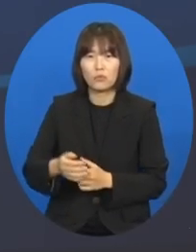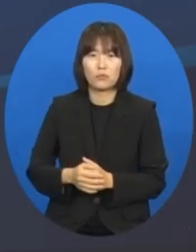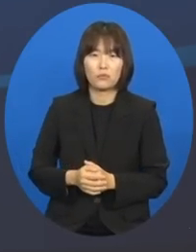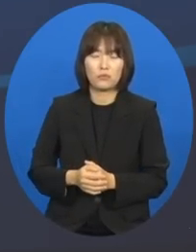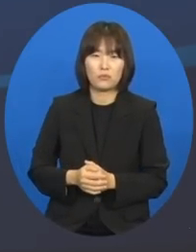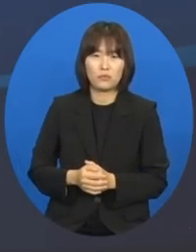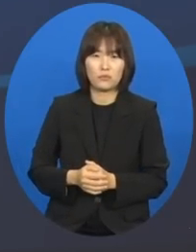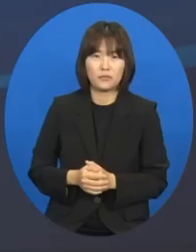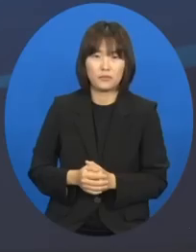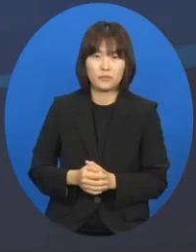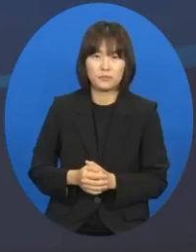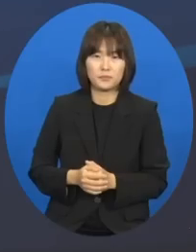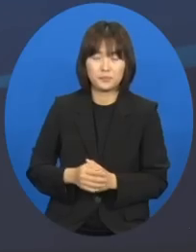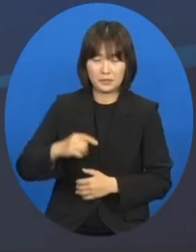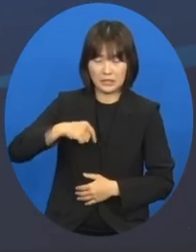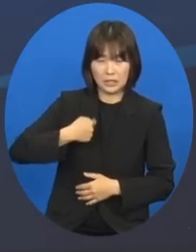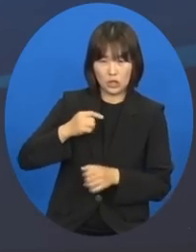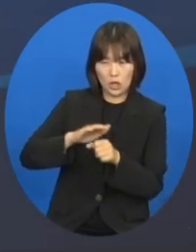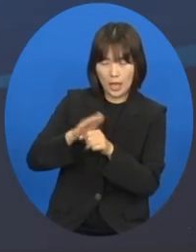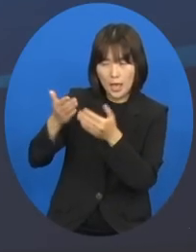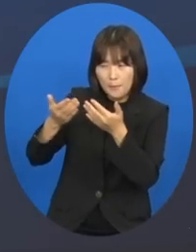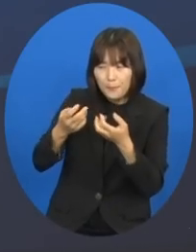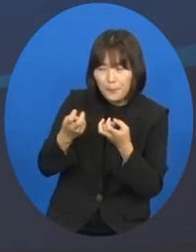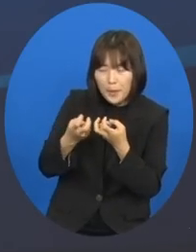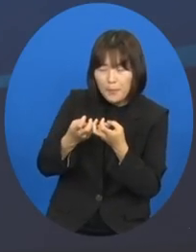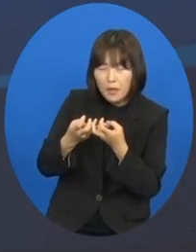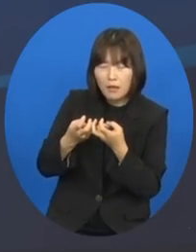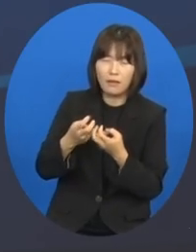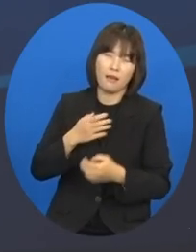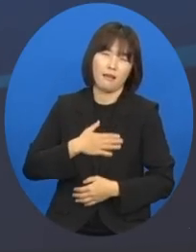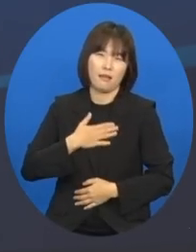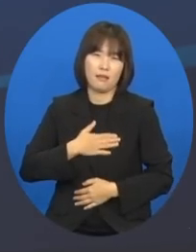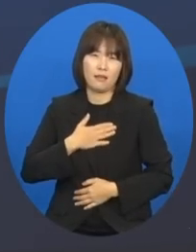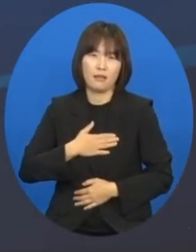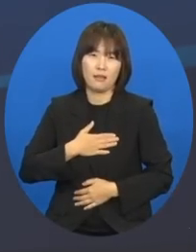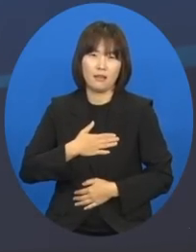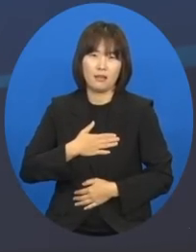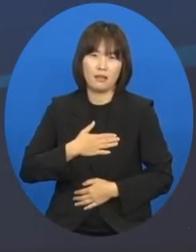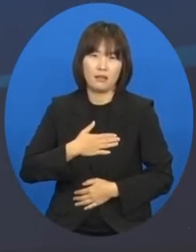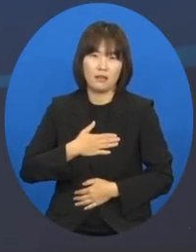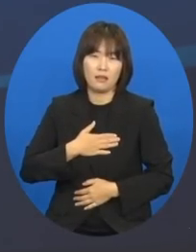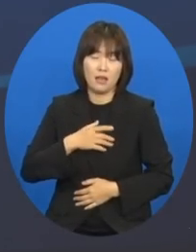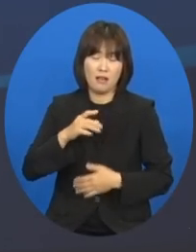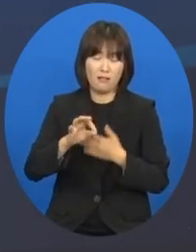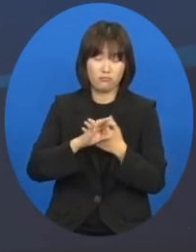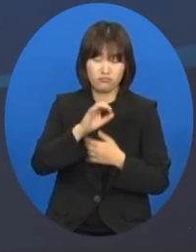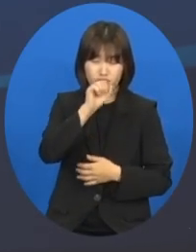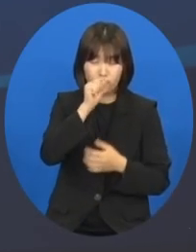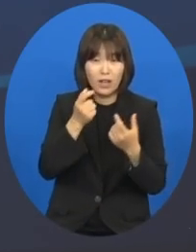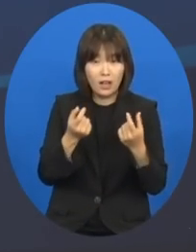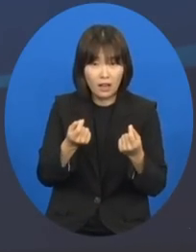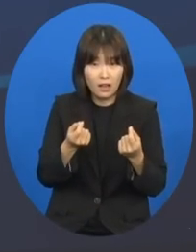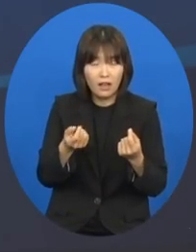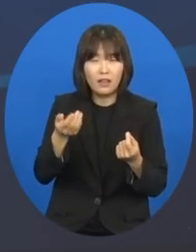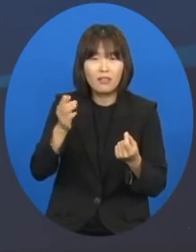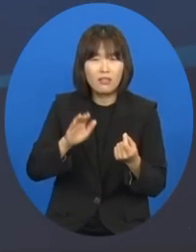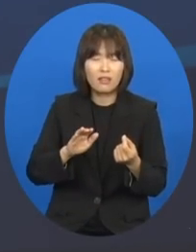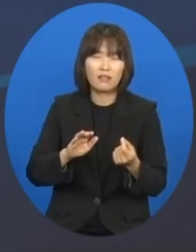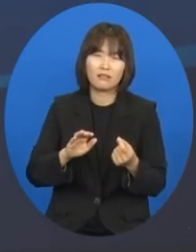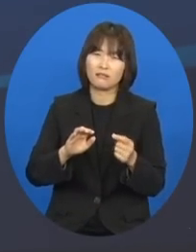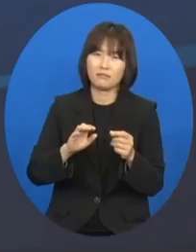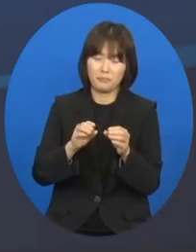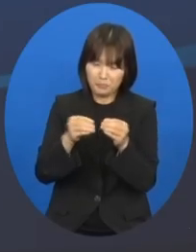자기가 어떻게든 사랑을 받는 방법을 알잖아요 그러면 굉장히 좋을 거 같잖아요 그런데 그렇지 않아요